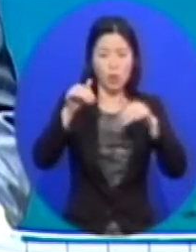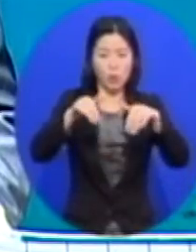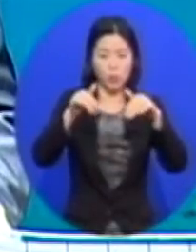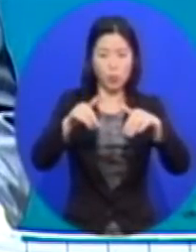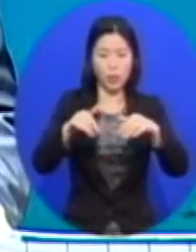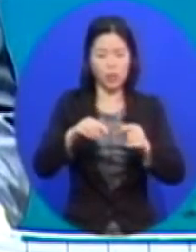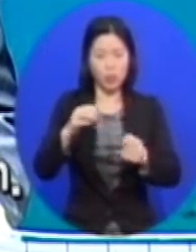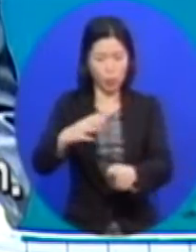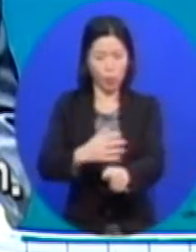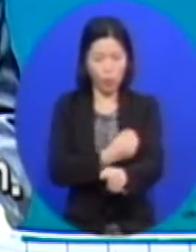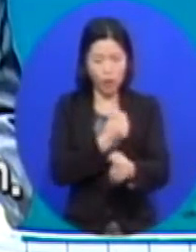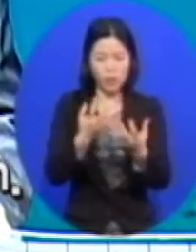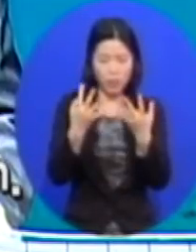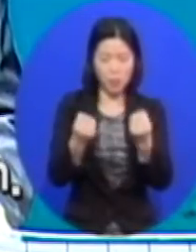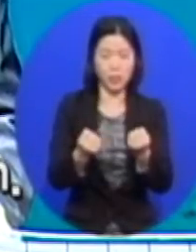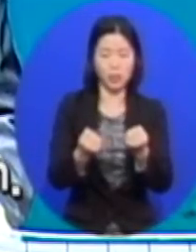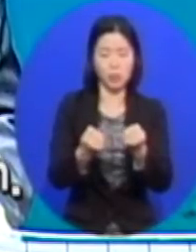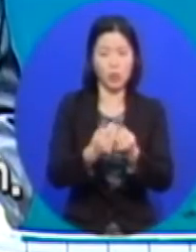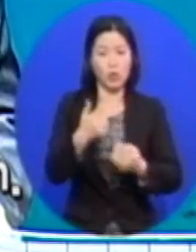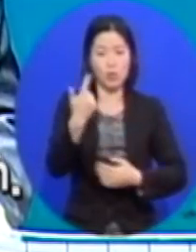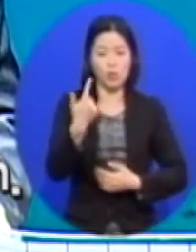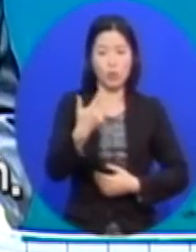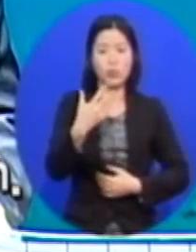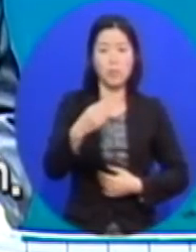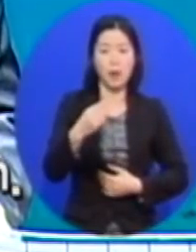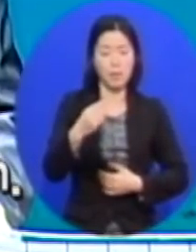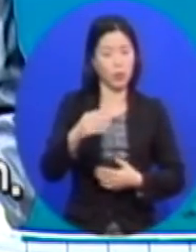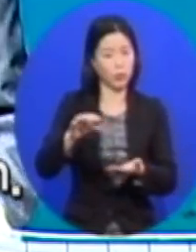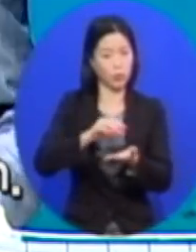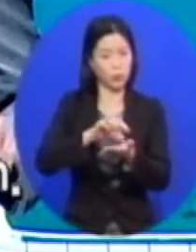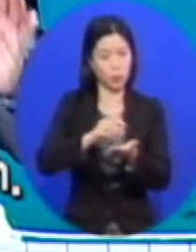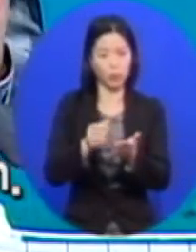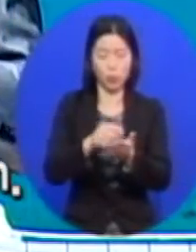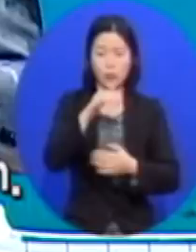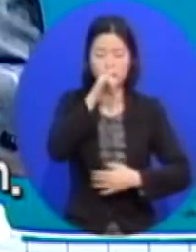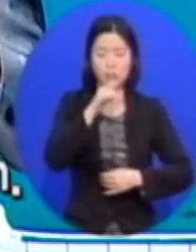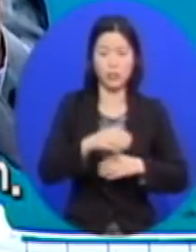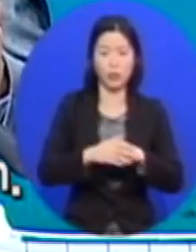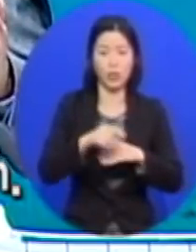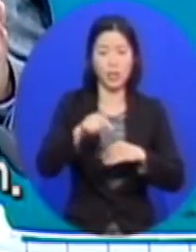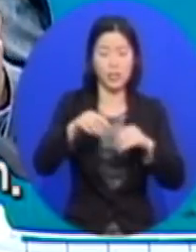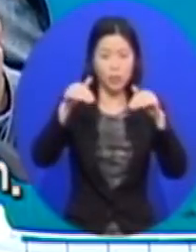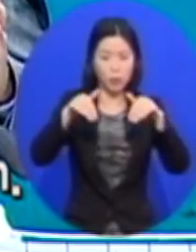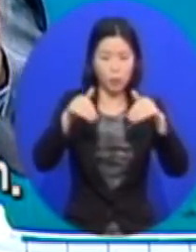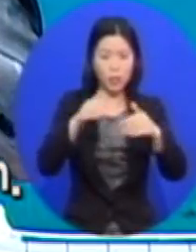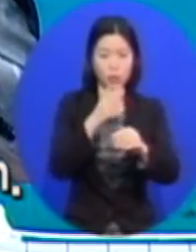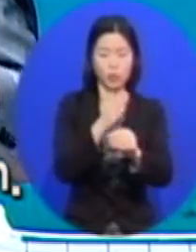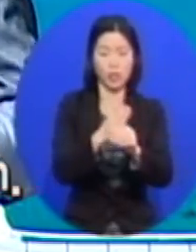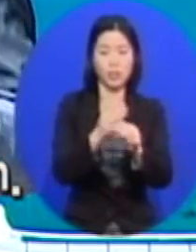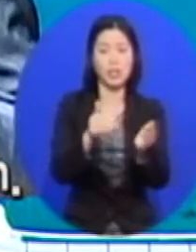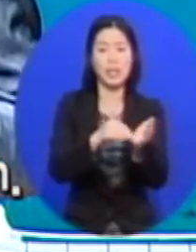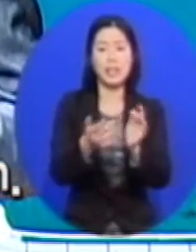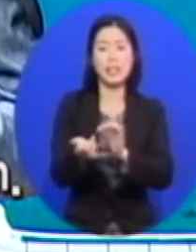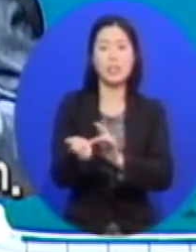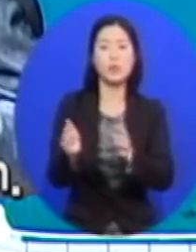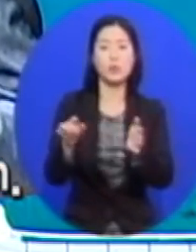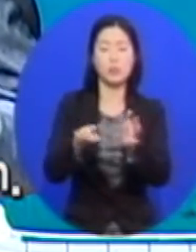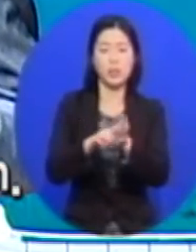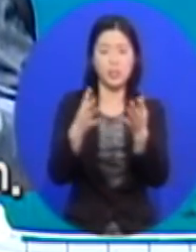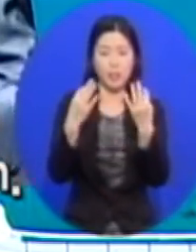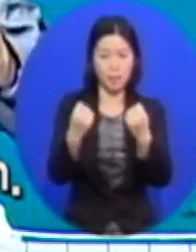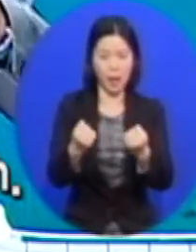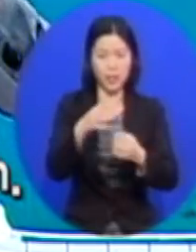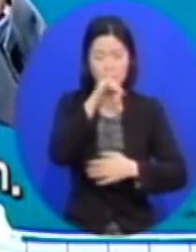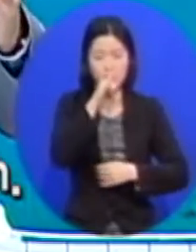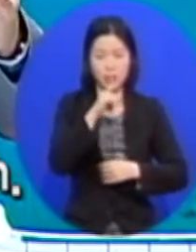많았습니다 거의 6000만 명을 헤아려 써요 이 노예들 중에 예수 믿는 사람들이 많이 생겼습니다